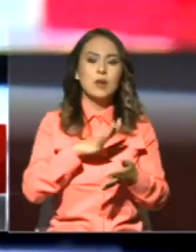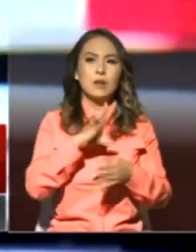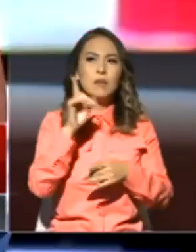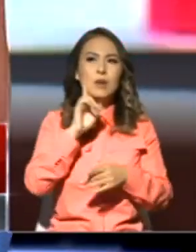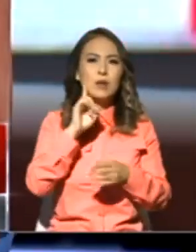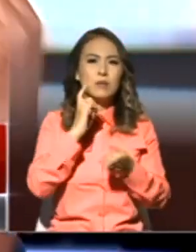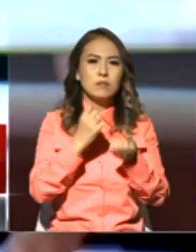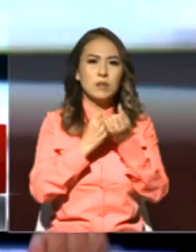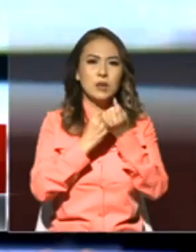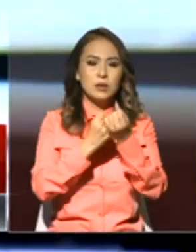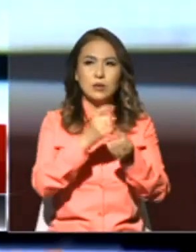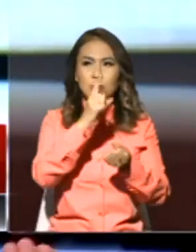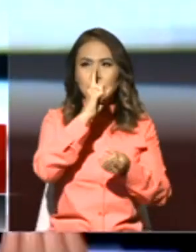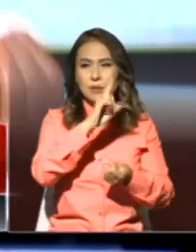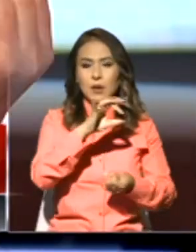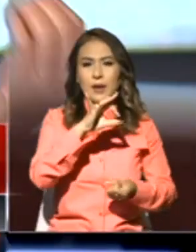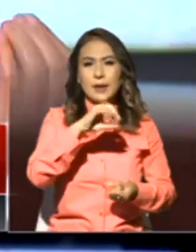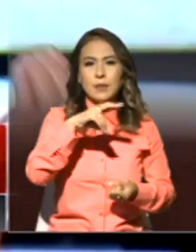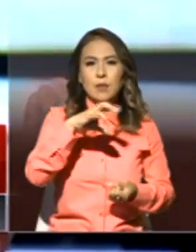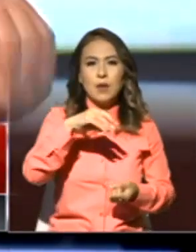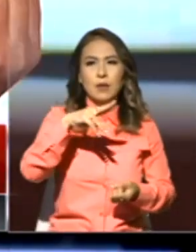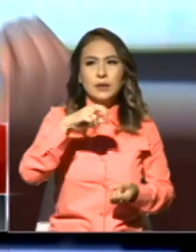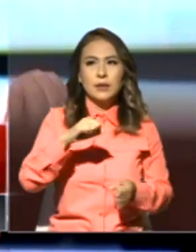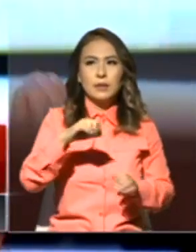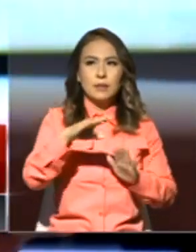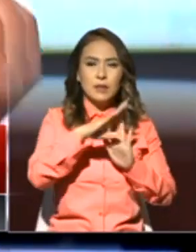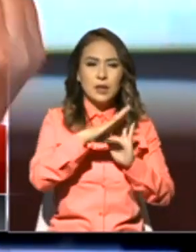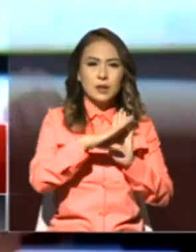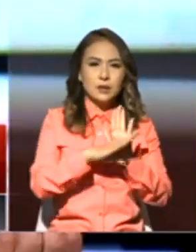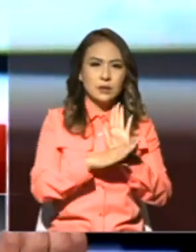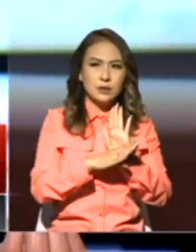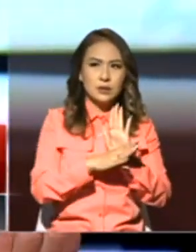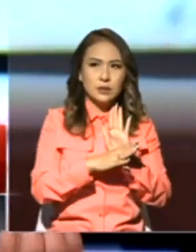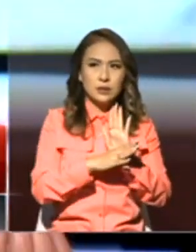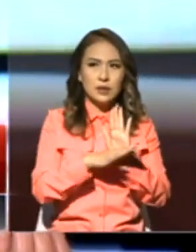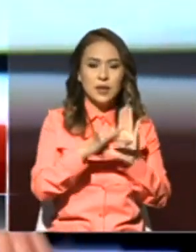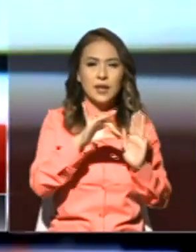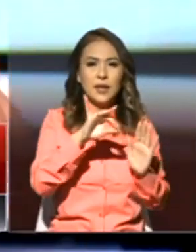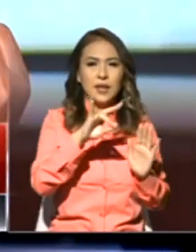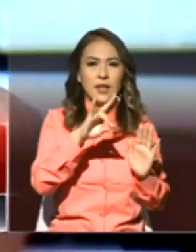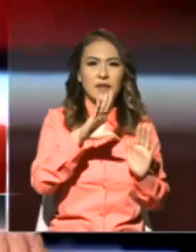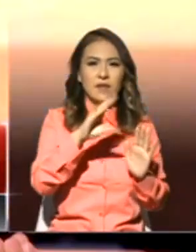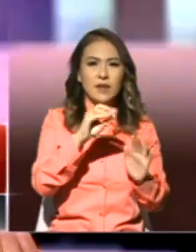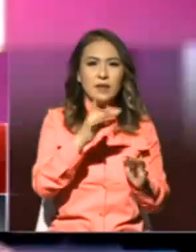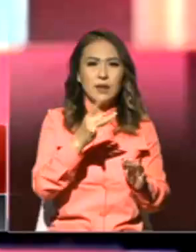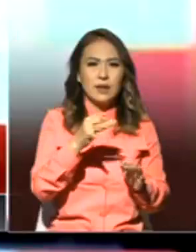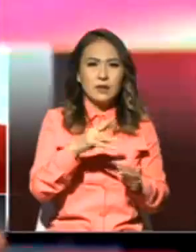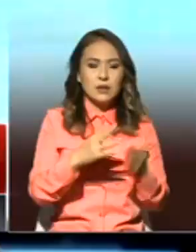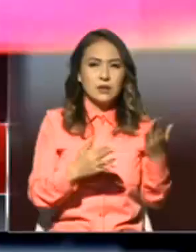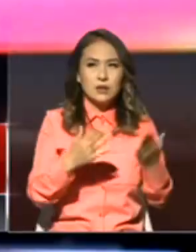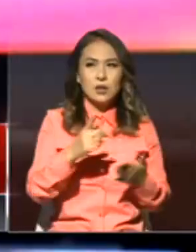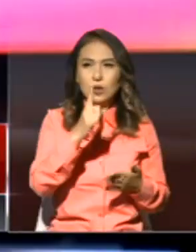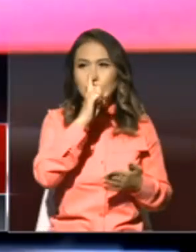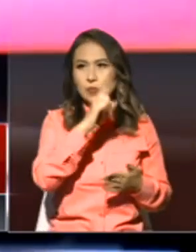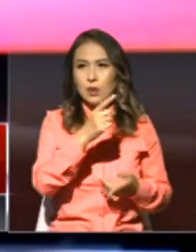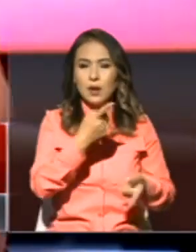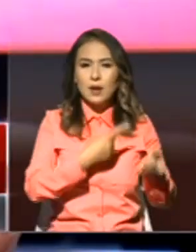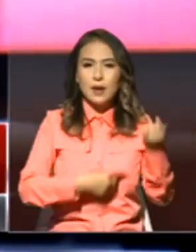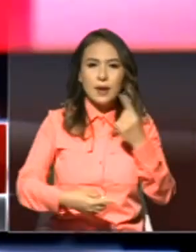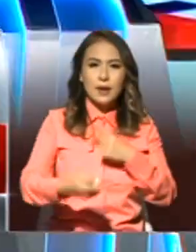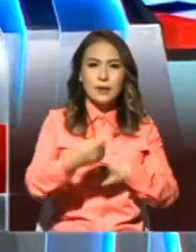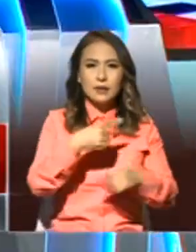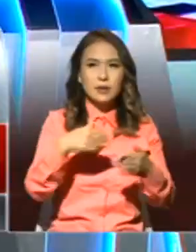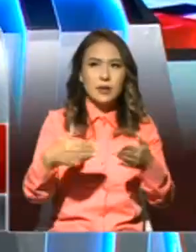бізде жаңағы ипотекалық бағдарламалардың дұрыстай инвентаризация дейміз ғой, дұрыс жасамайынша бізде қазір қайтадан тағы